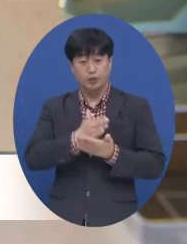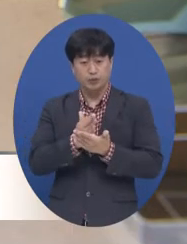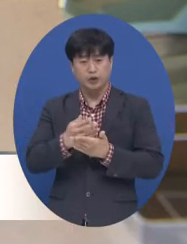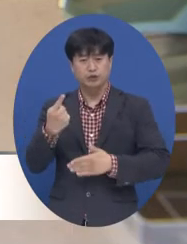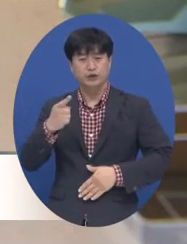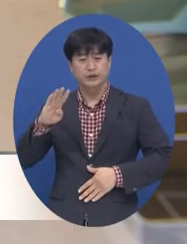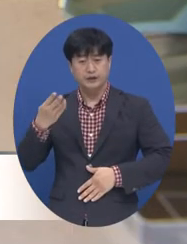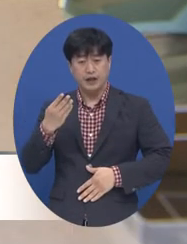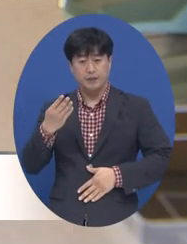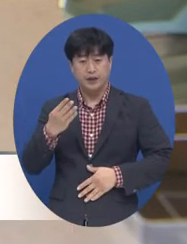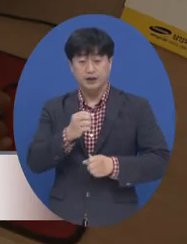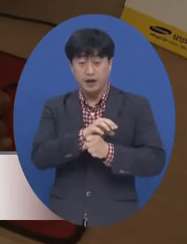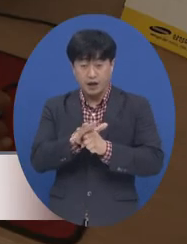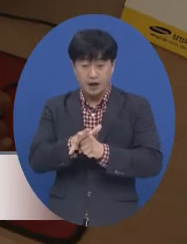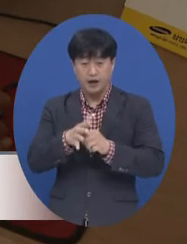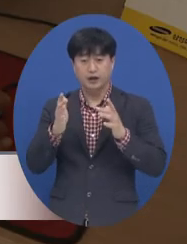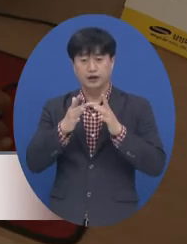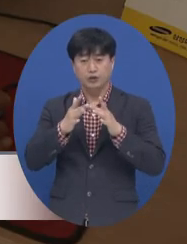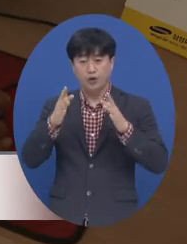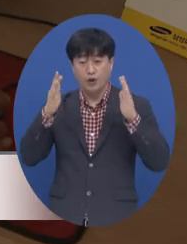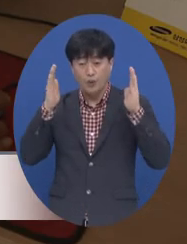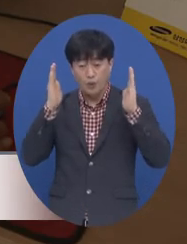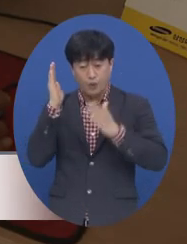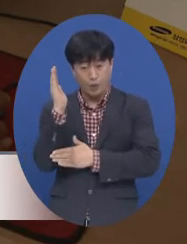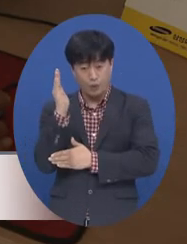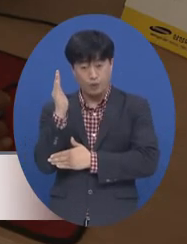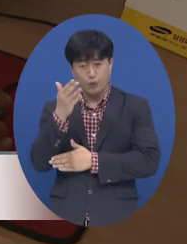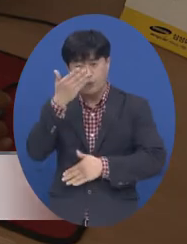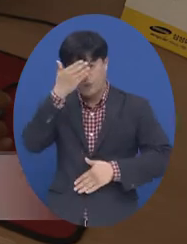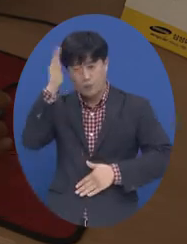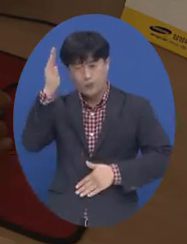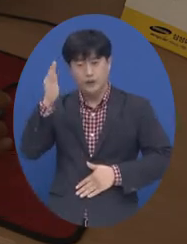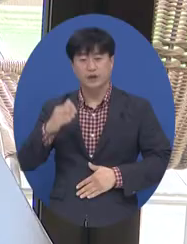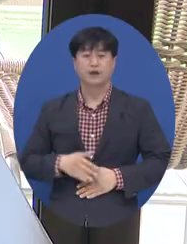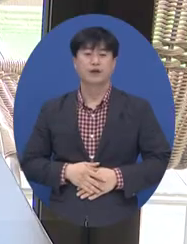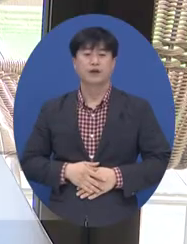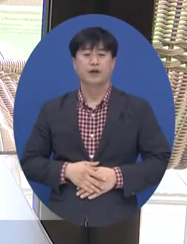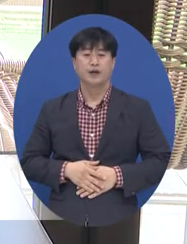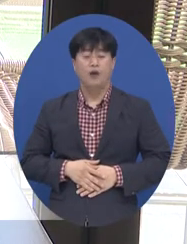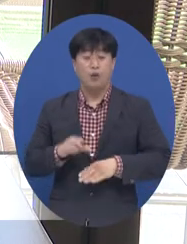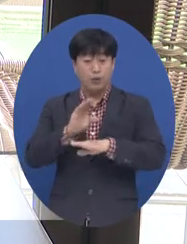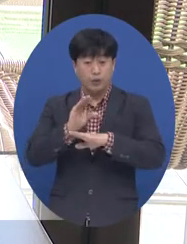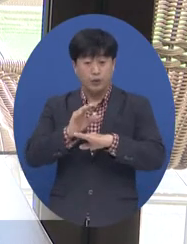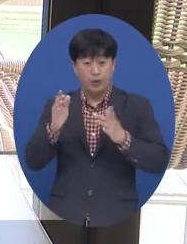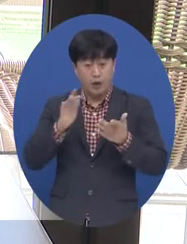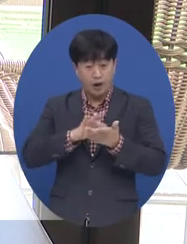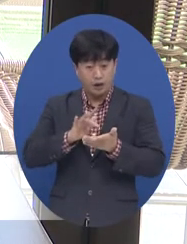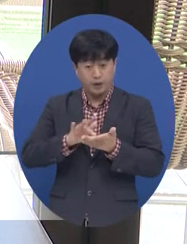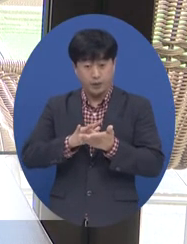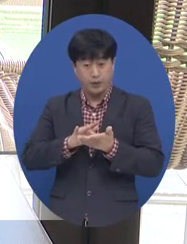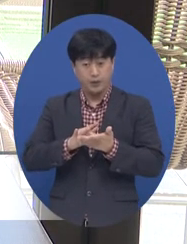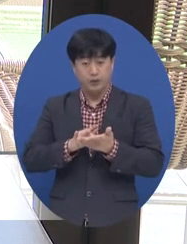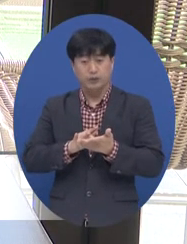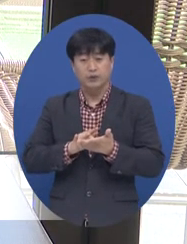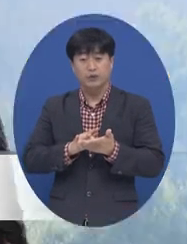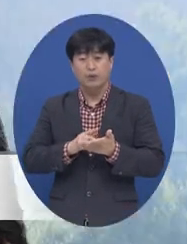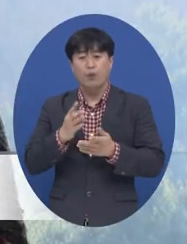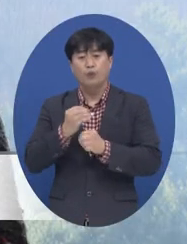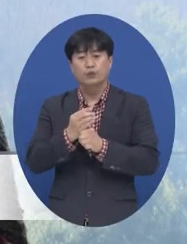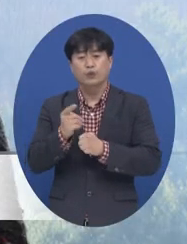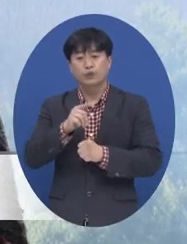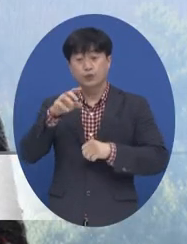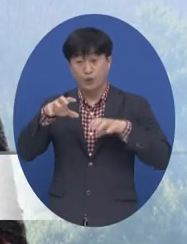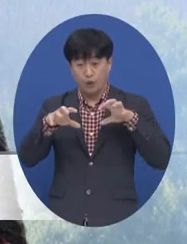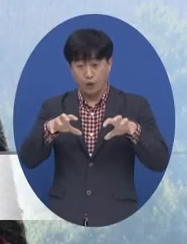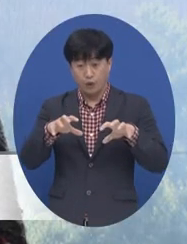분야 천사 100여개의 다양한 온라인 강좌가 모두 무료입니다 pc 뿐 아니라 모바일 애플리케이션도 있기 때문에